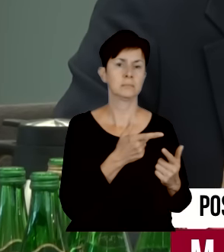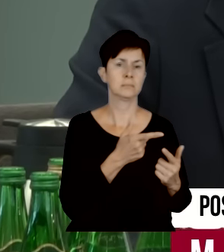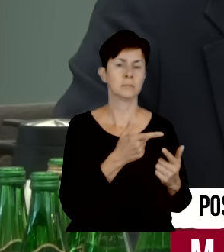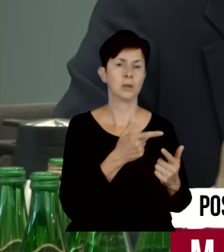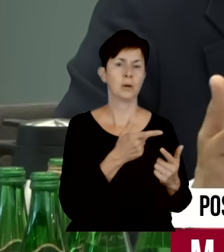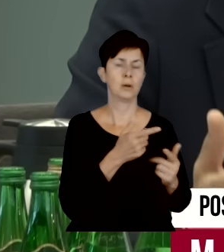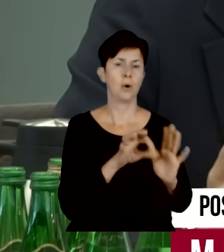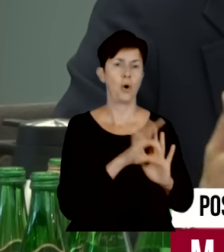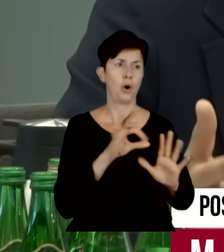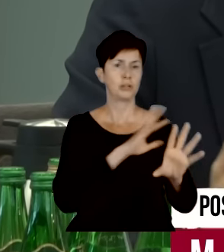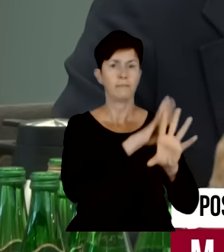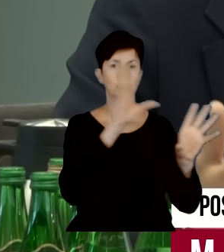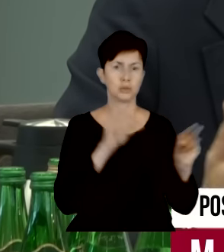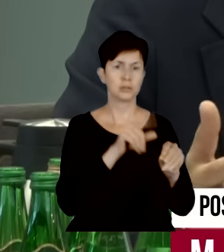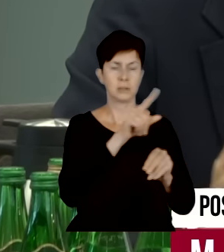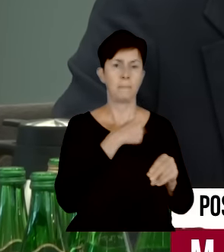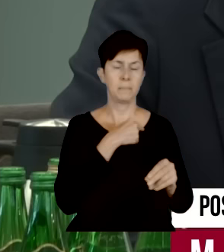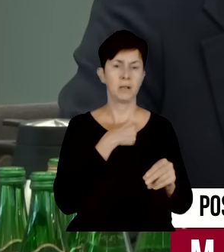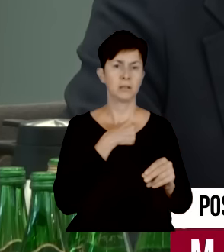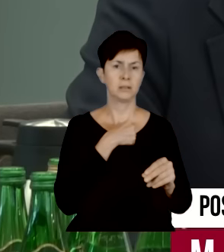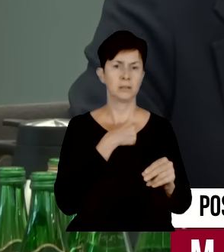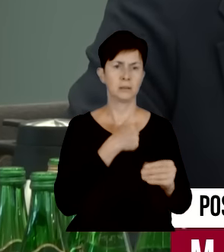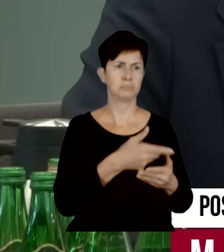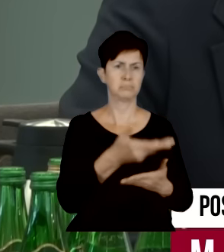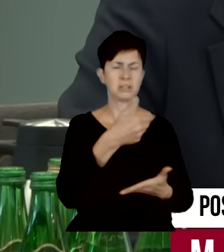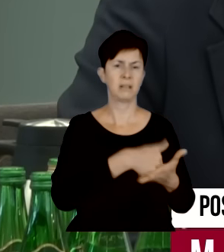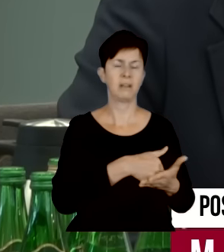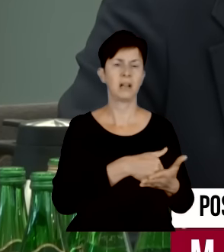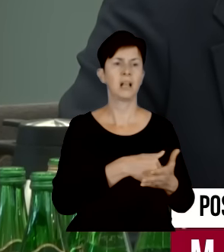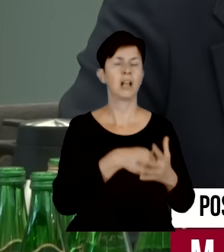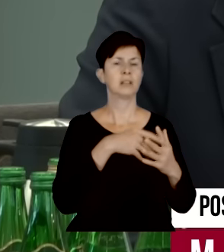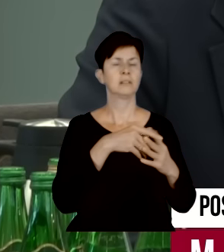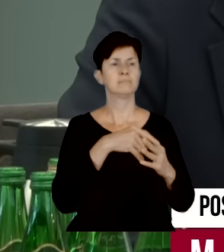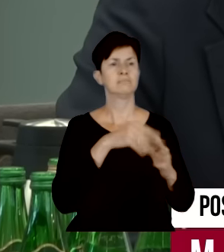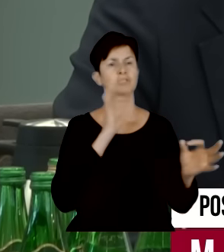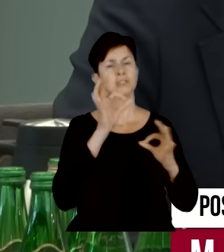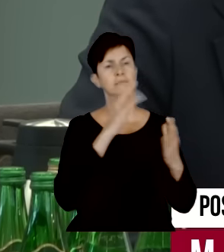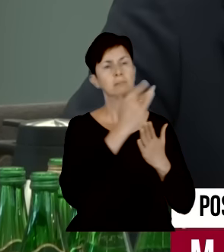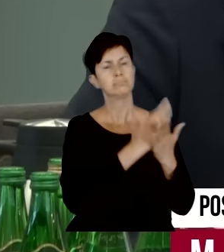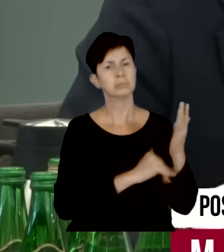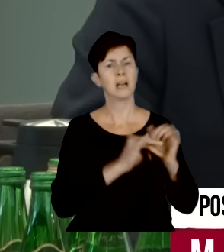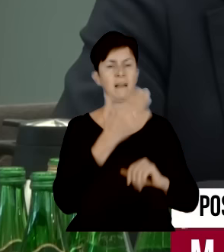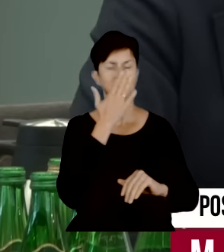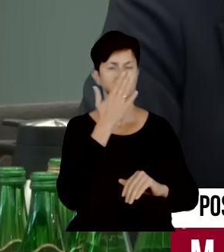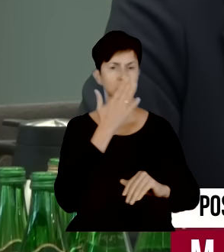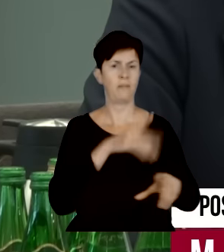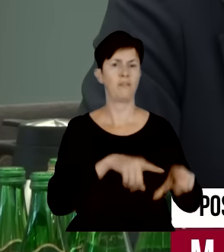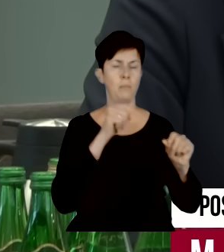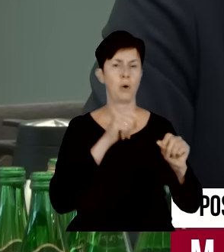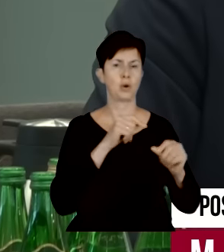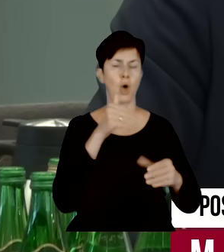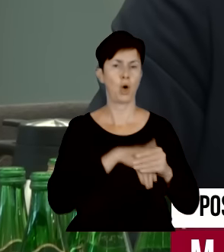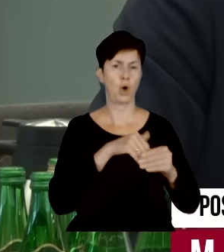wszystkich którzy wówczas przedstawiali dane mediów również przedstawiany dane o tym jak przebiegają wybory korespondencyjne wszyscy wtedy